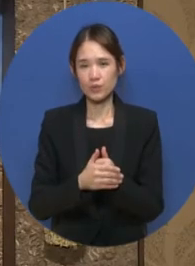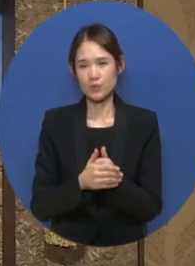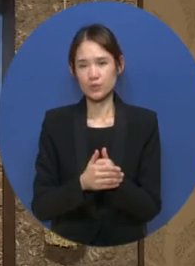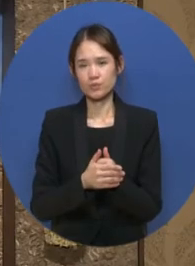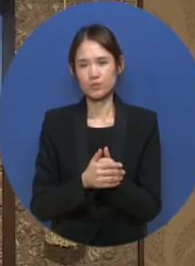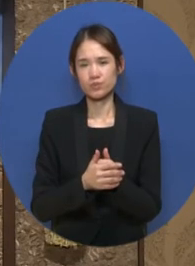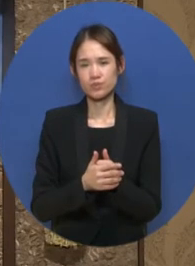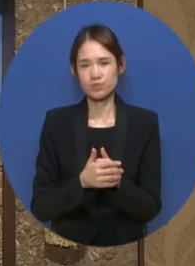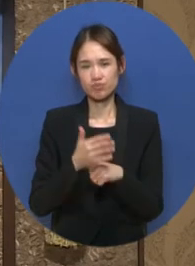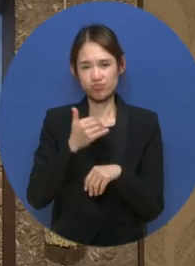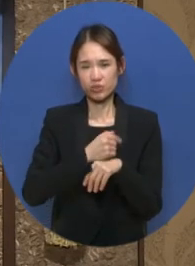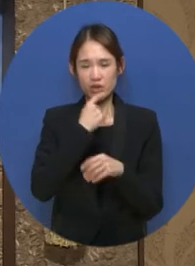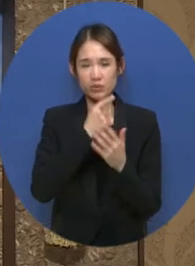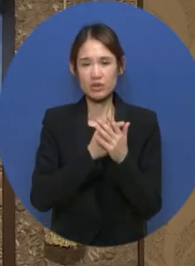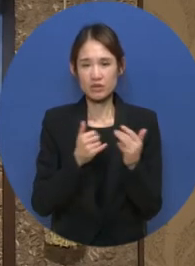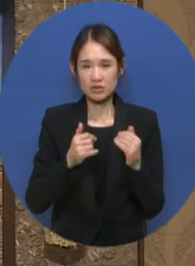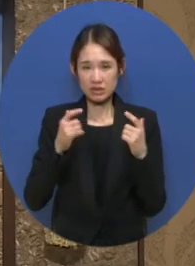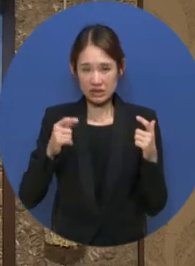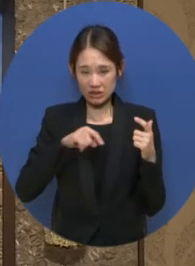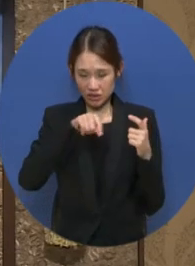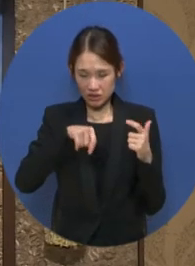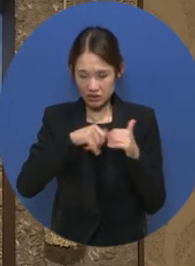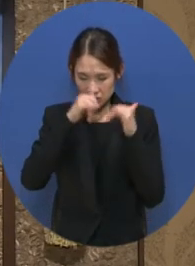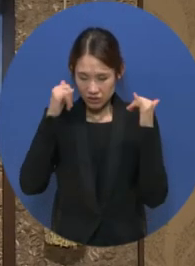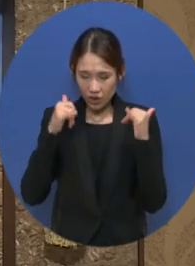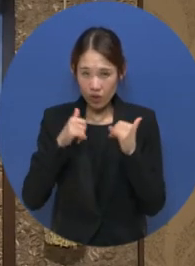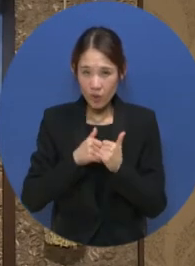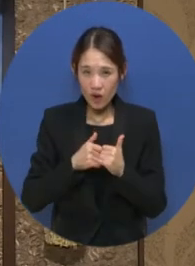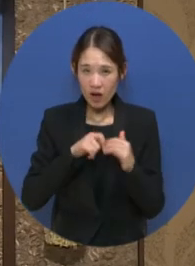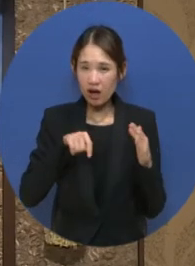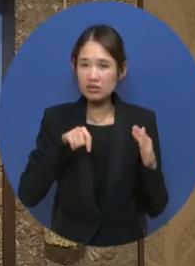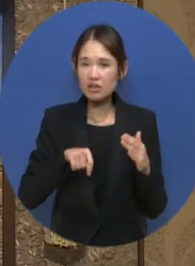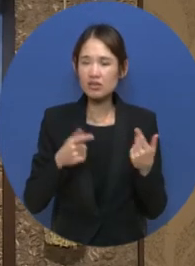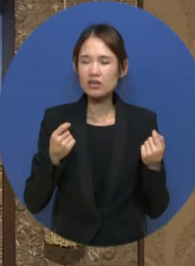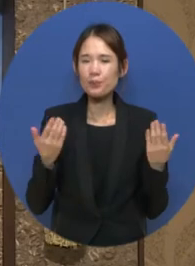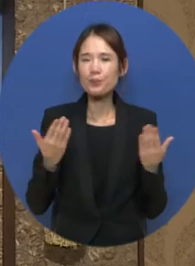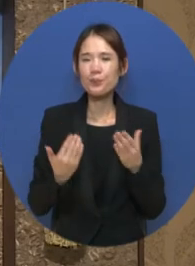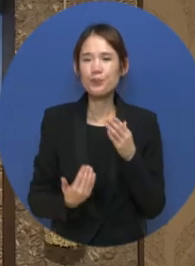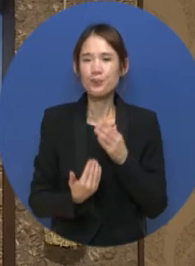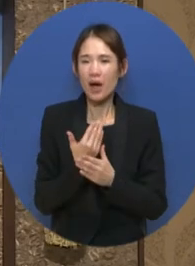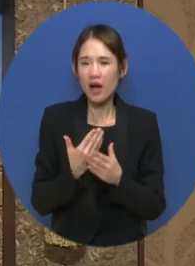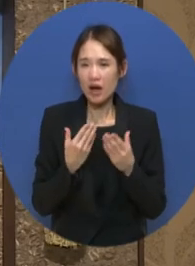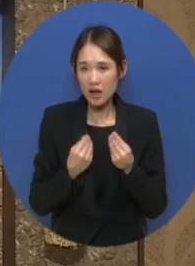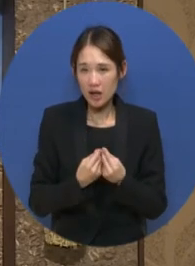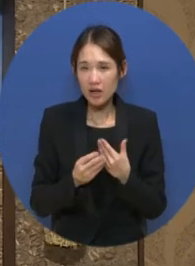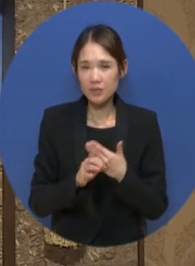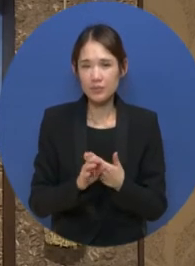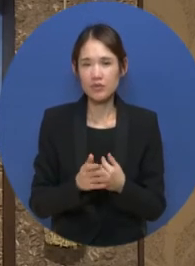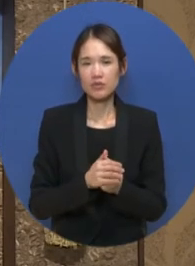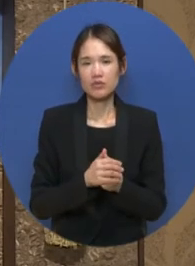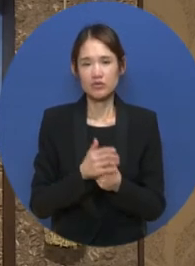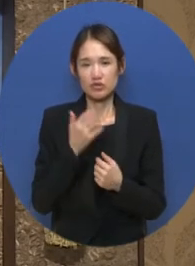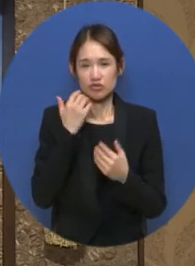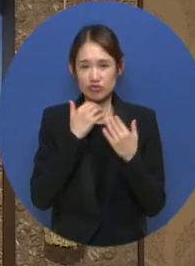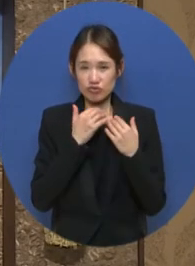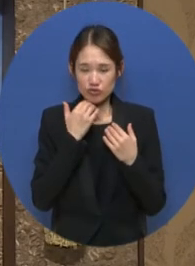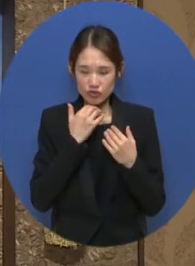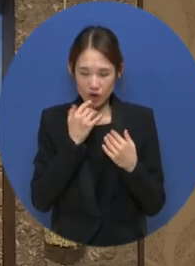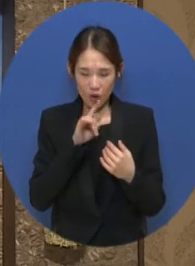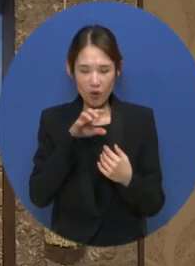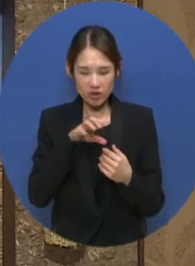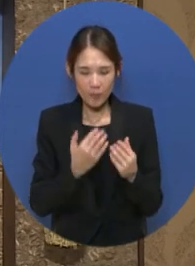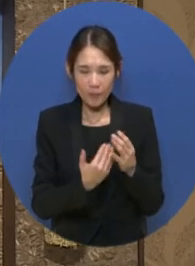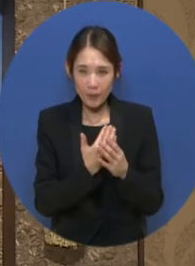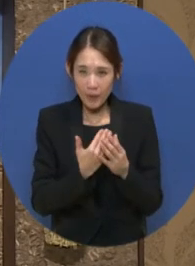그가 피해자나 또 그 지역 사회 내에서 그런 일이 있었을 경우에는 이제 누구고 어디에서 어떻게